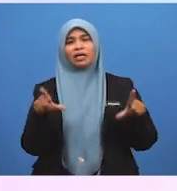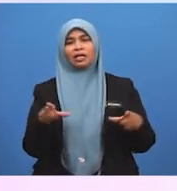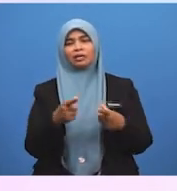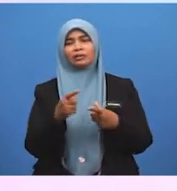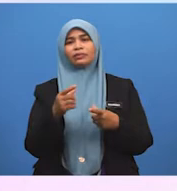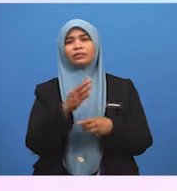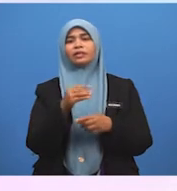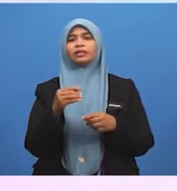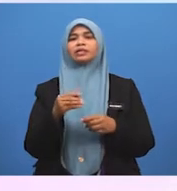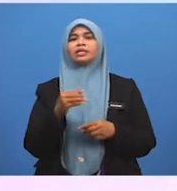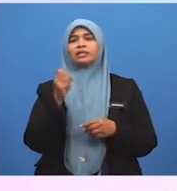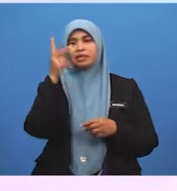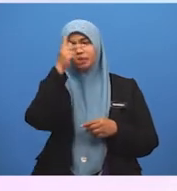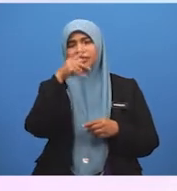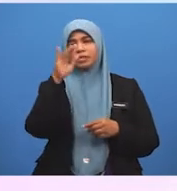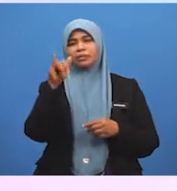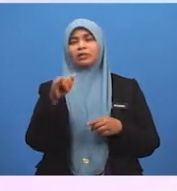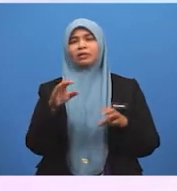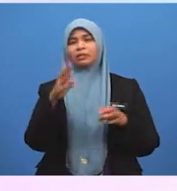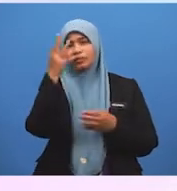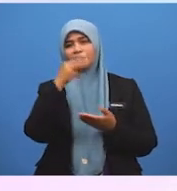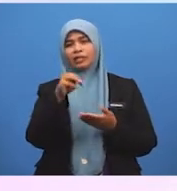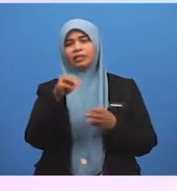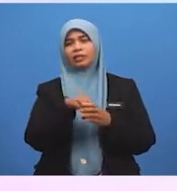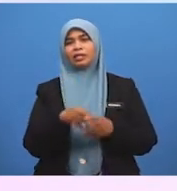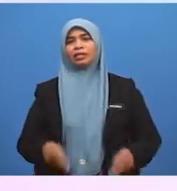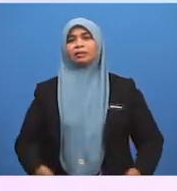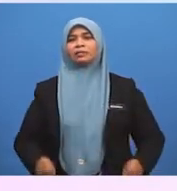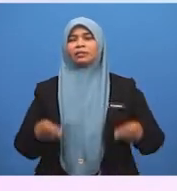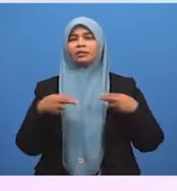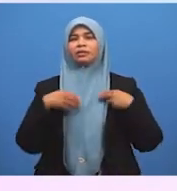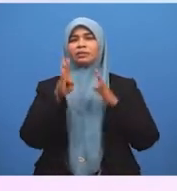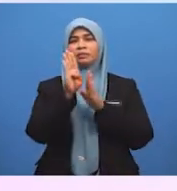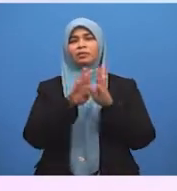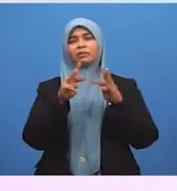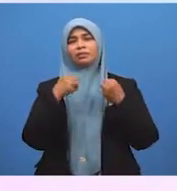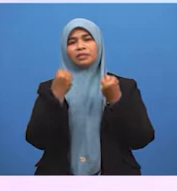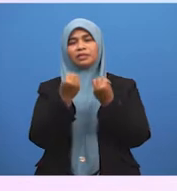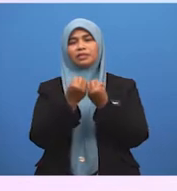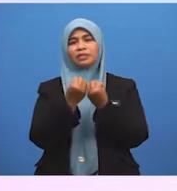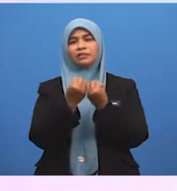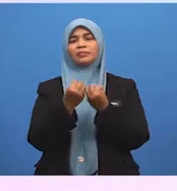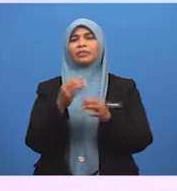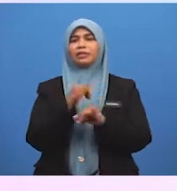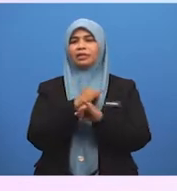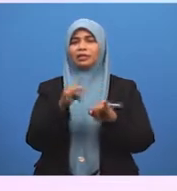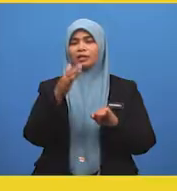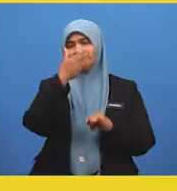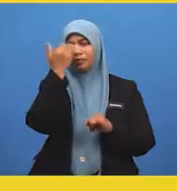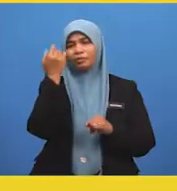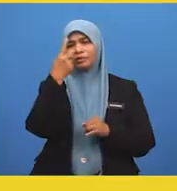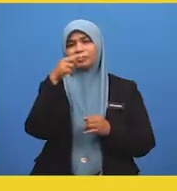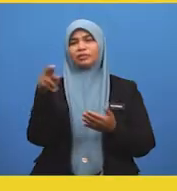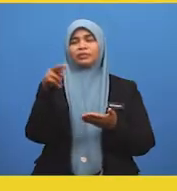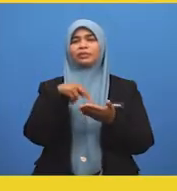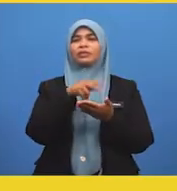dan berperibadi mulia dalam hidup bermasyarakat. Baiklah murid-murid, jangan lupa untuk